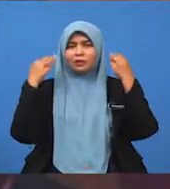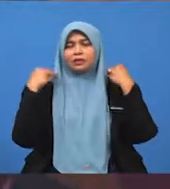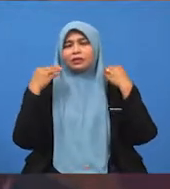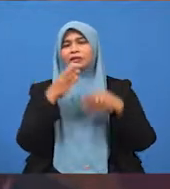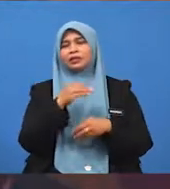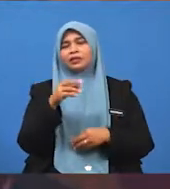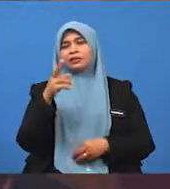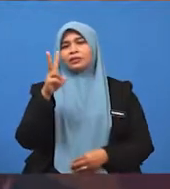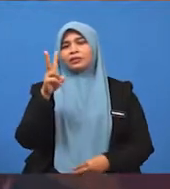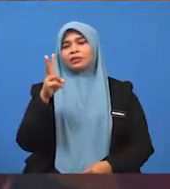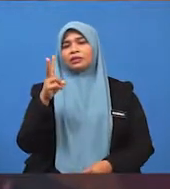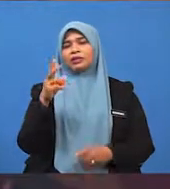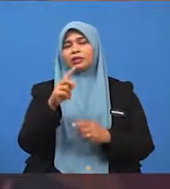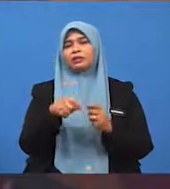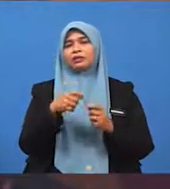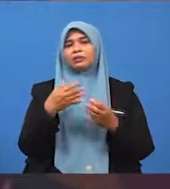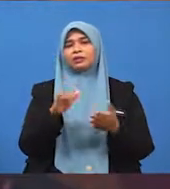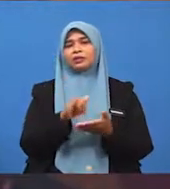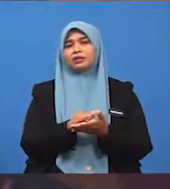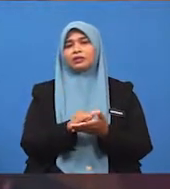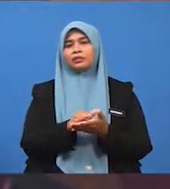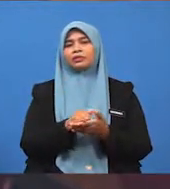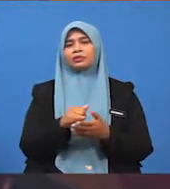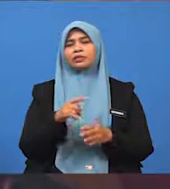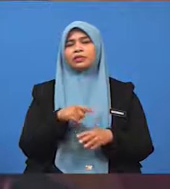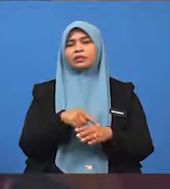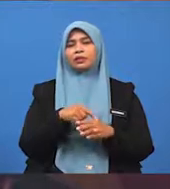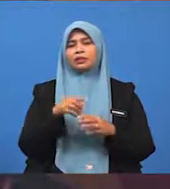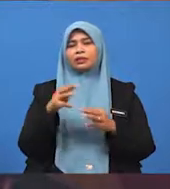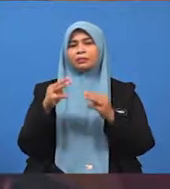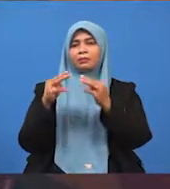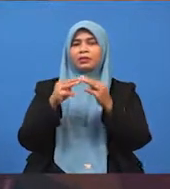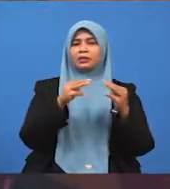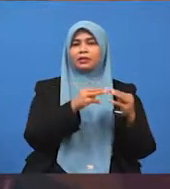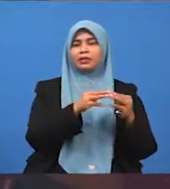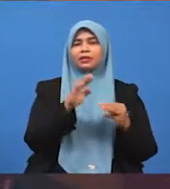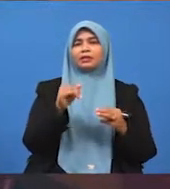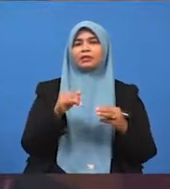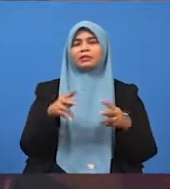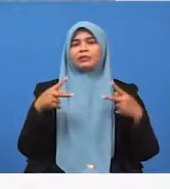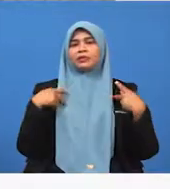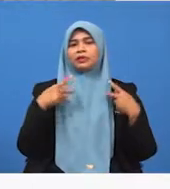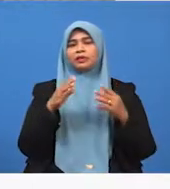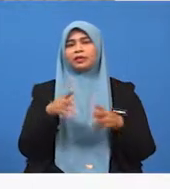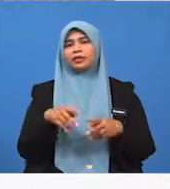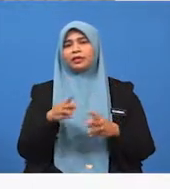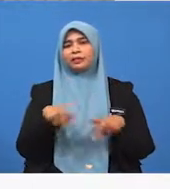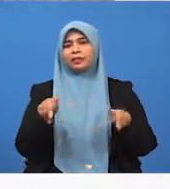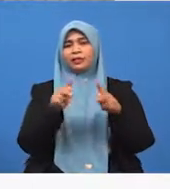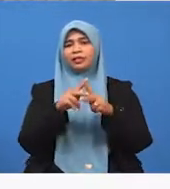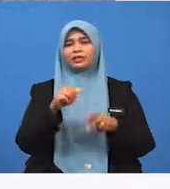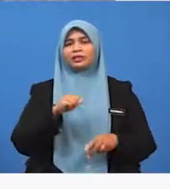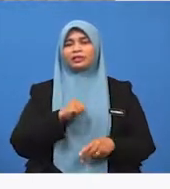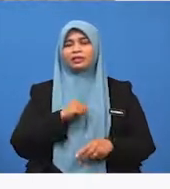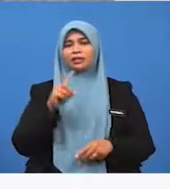taala sahaja yang mengetahuinya. Oleh sebab itu para ulama telah merumuskan kepentingan nuzul